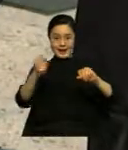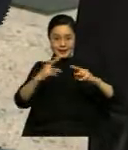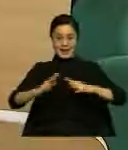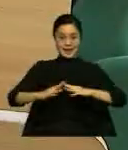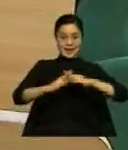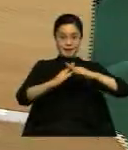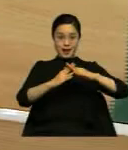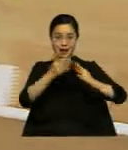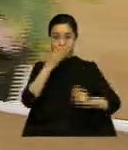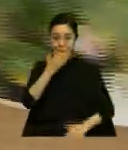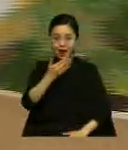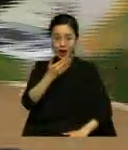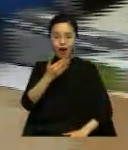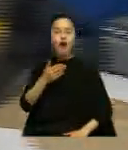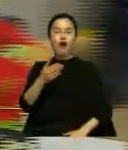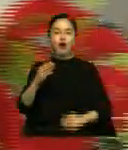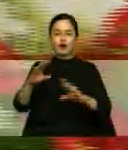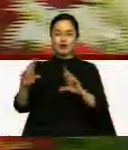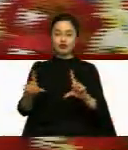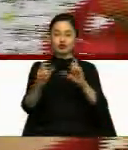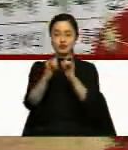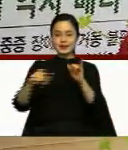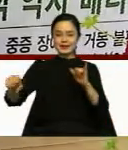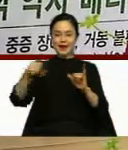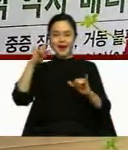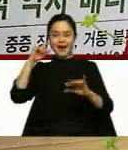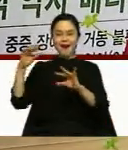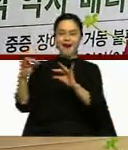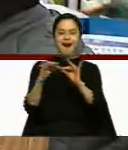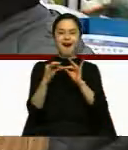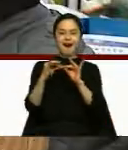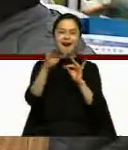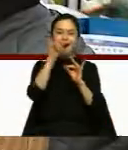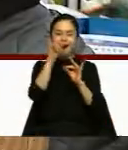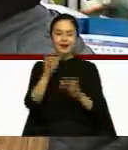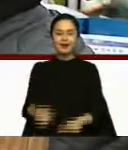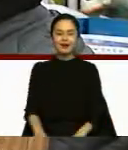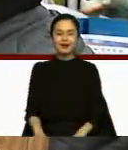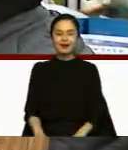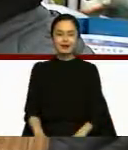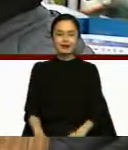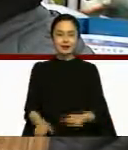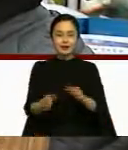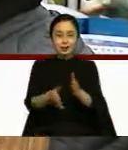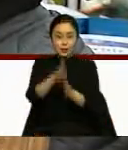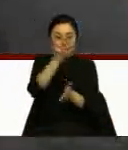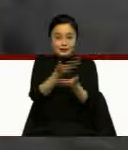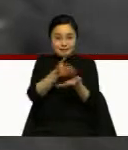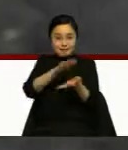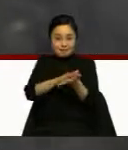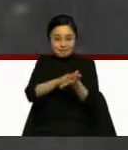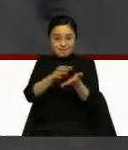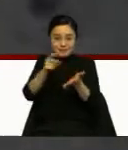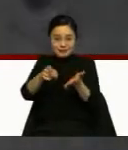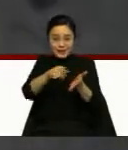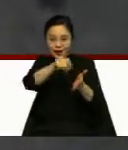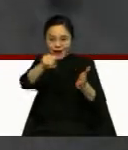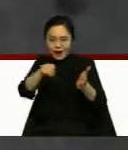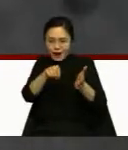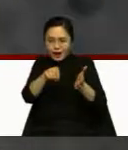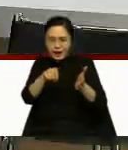주민들의 여론이 바뀌었습니다. 인구 2만 명 이상과 도시적 산업종사 가구 비율이 40%를 넘는